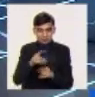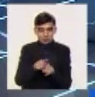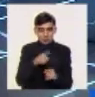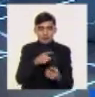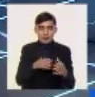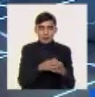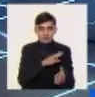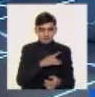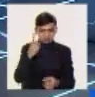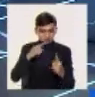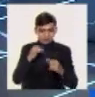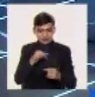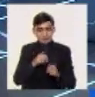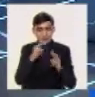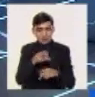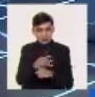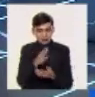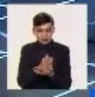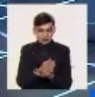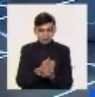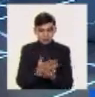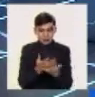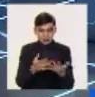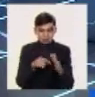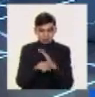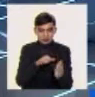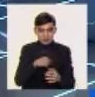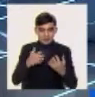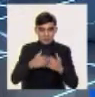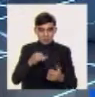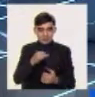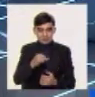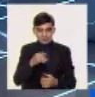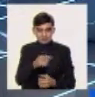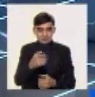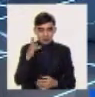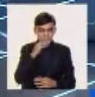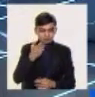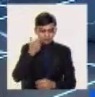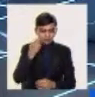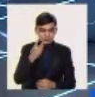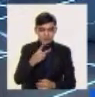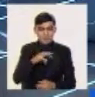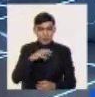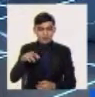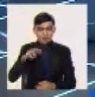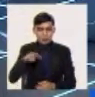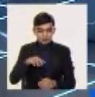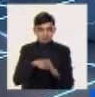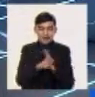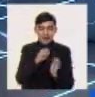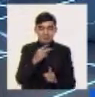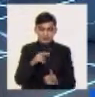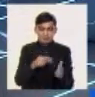Компания представила специальные камеры с искусственным интеллектом. По прогнозам, выручка на этот год достигнет 2 миллиардов долларов. Целевая цена за